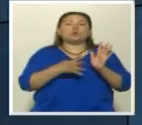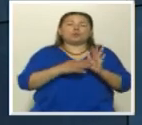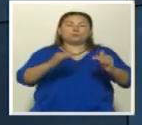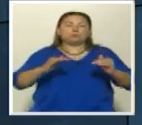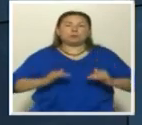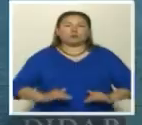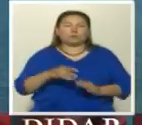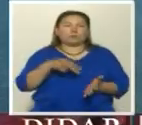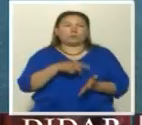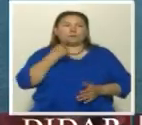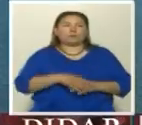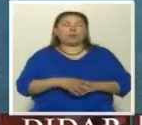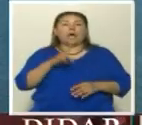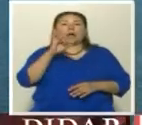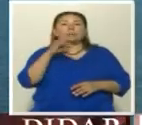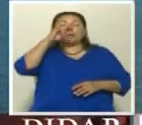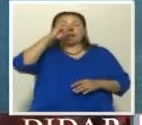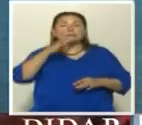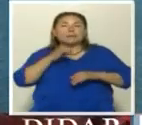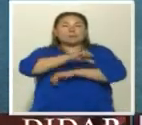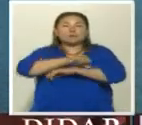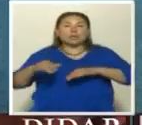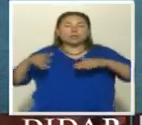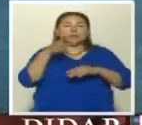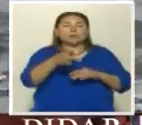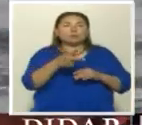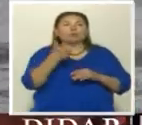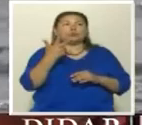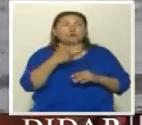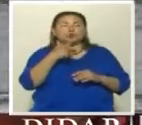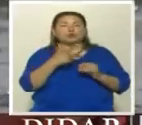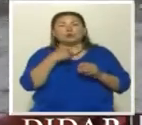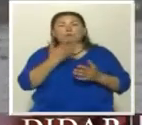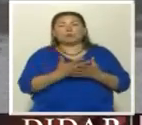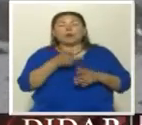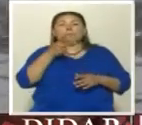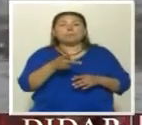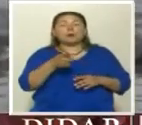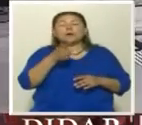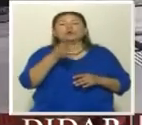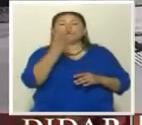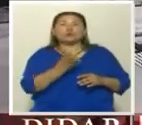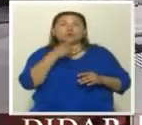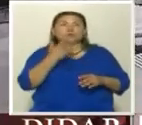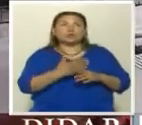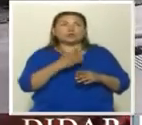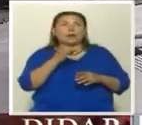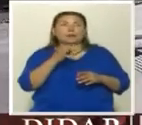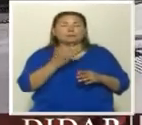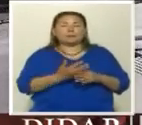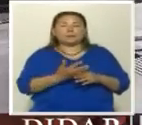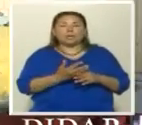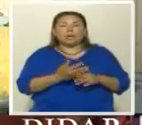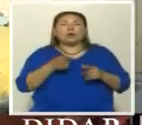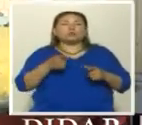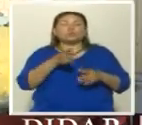төмендеген. Каспийдің қазақстандық жағалауы 2300 шақырымды құраса, соның 1400 шақырымы Маңғыстау өңіріне тиесілі.